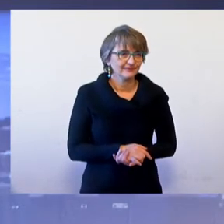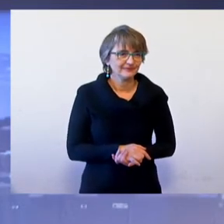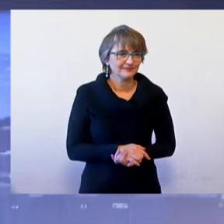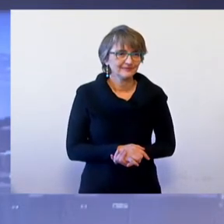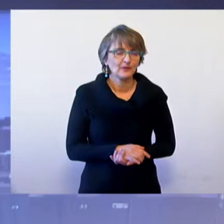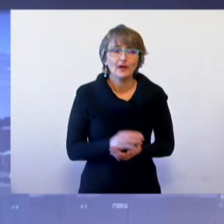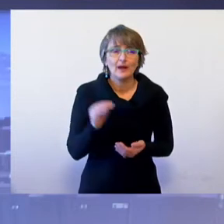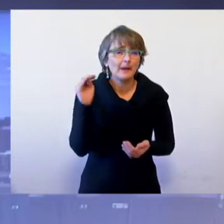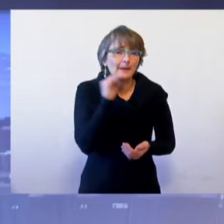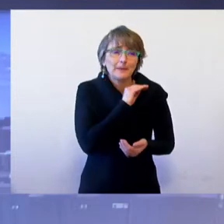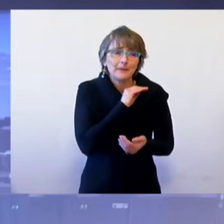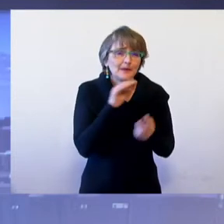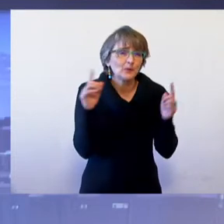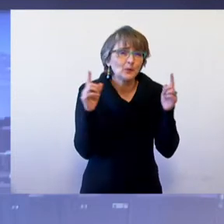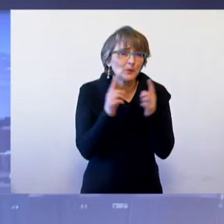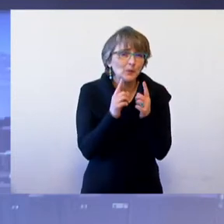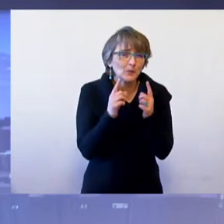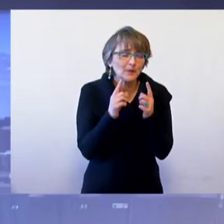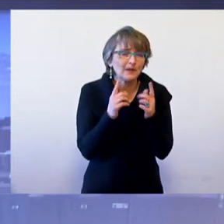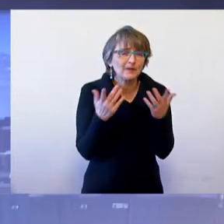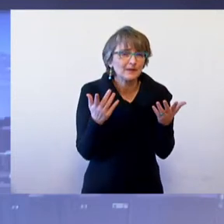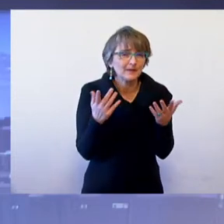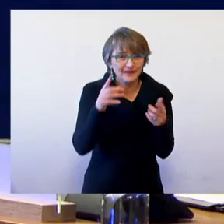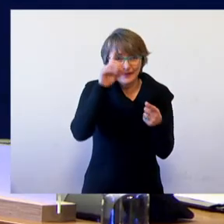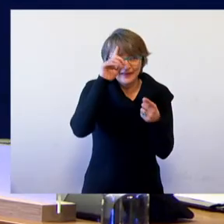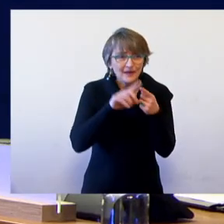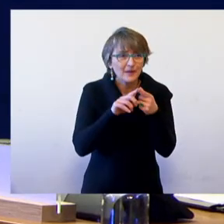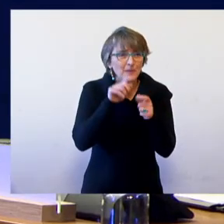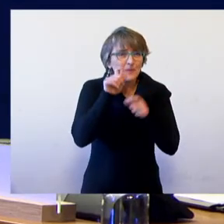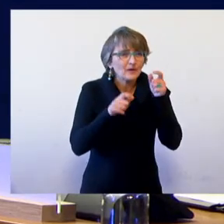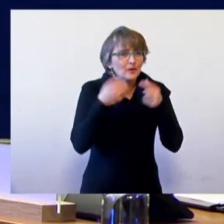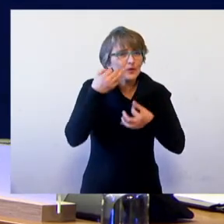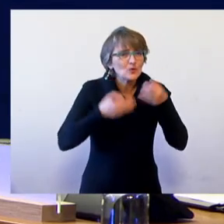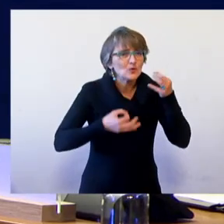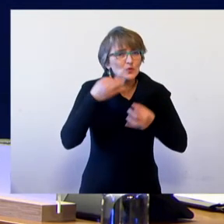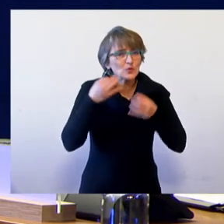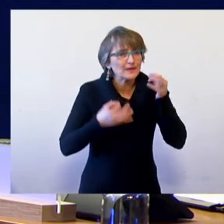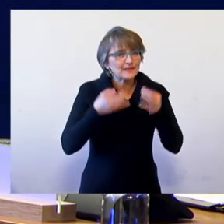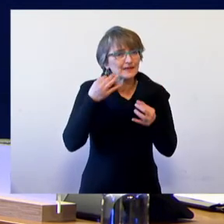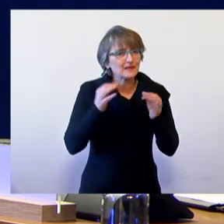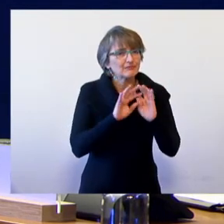Non, très rapidement, juste sur le jury.